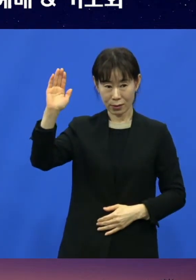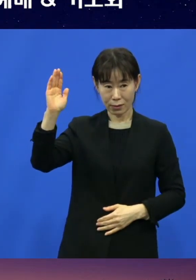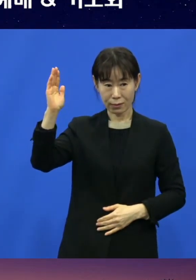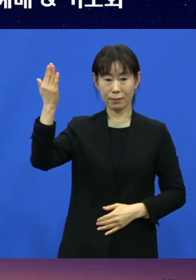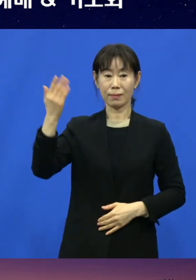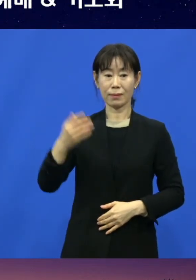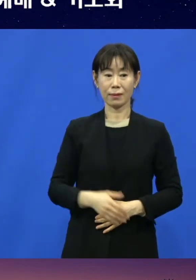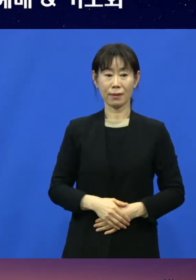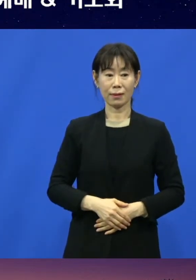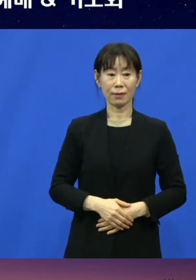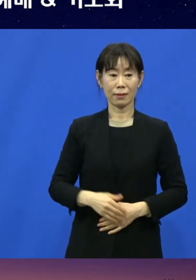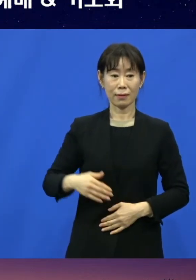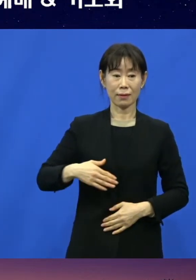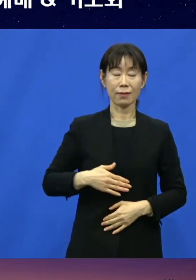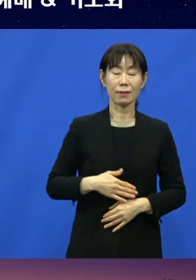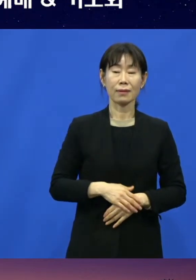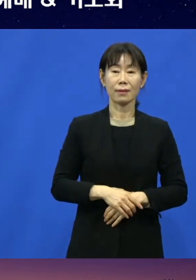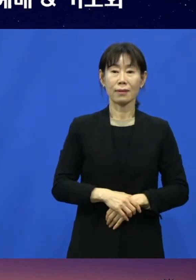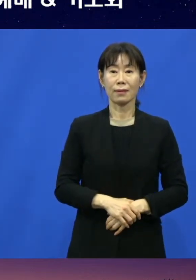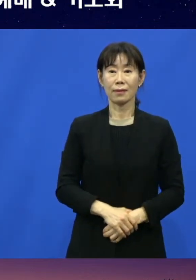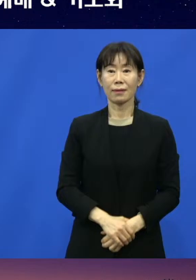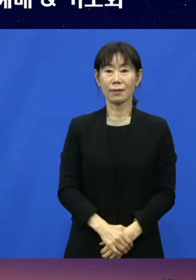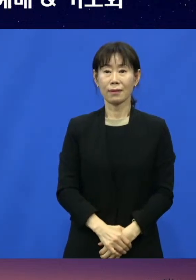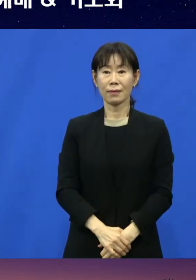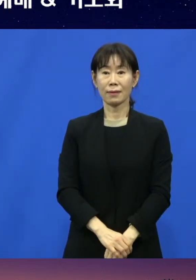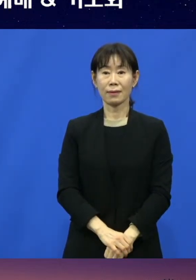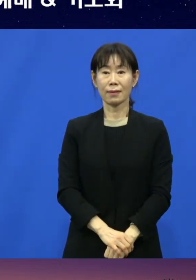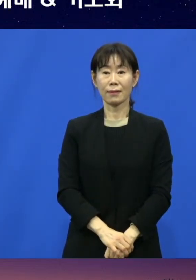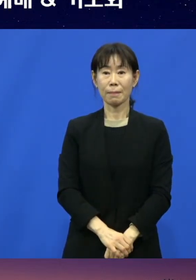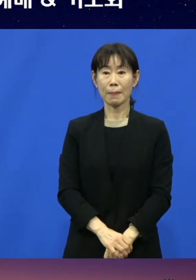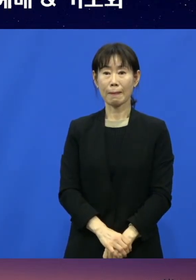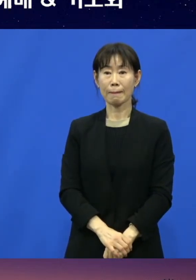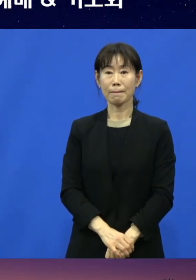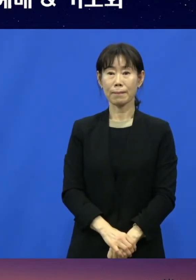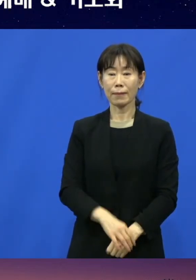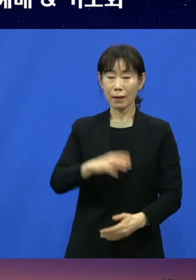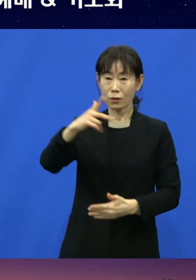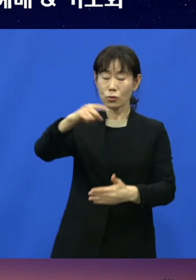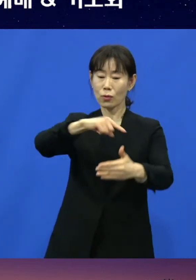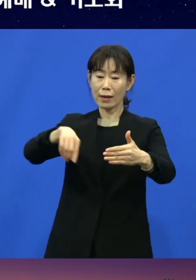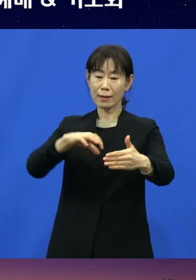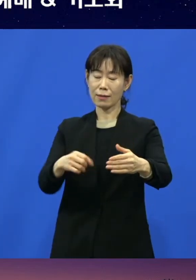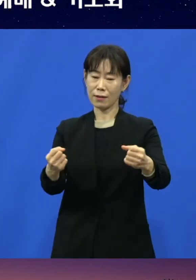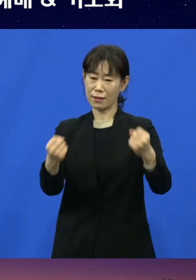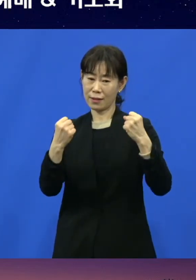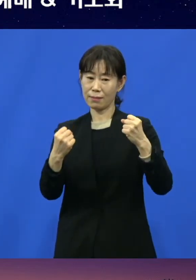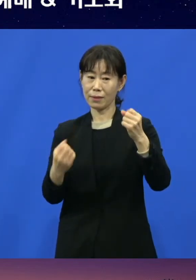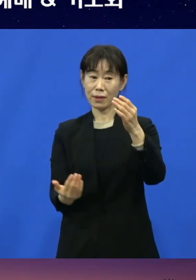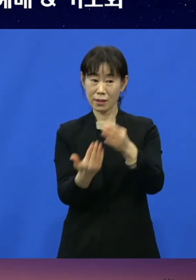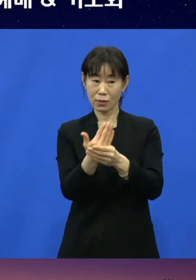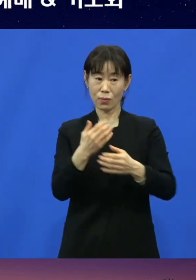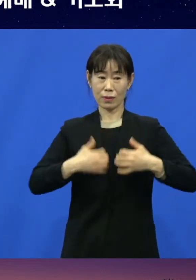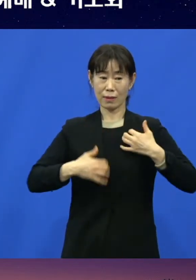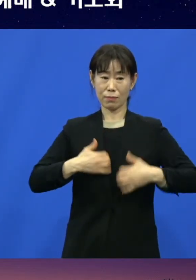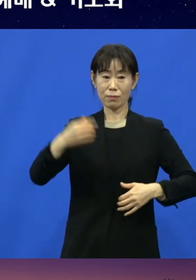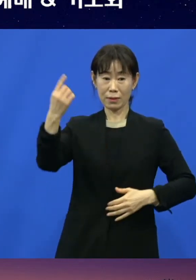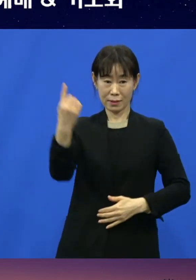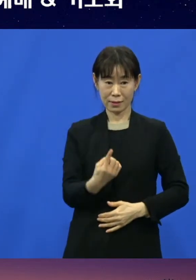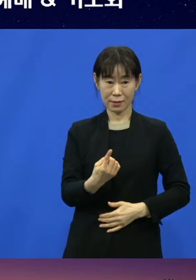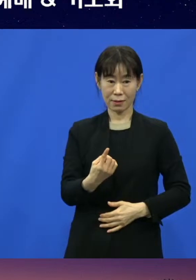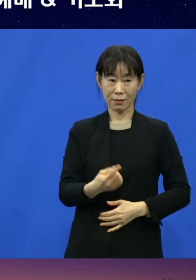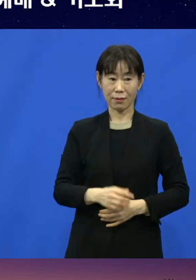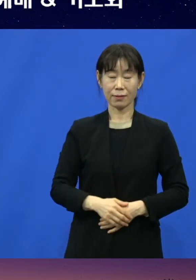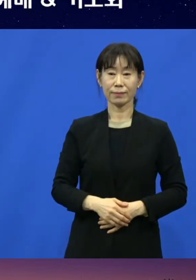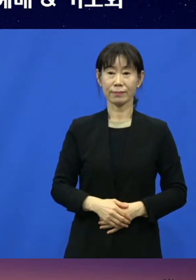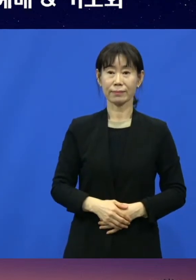우리가 존재한다는 걸 깨닫게 될 때 그 안에서 에너지가 나와요. 기쁨이 와요. 그것을 살아갈